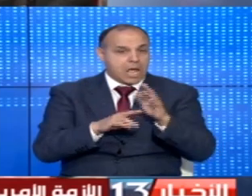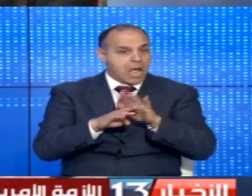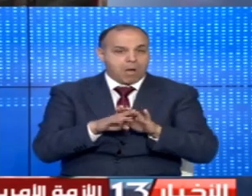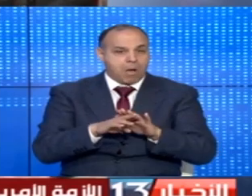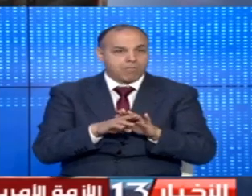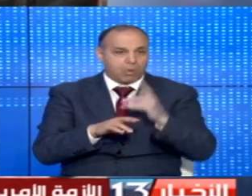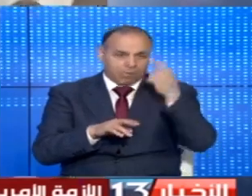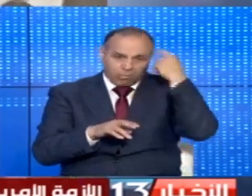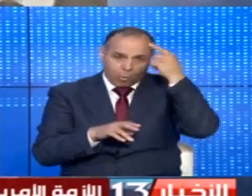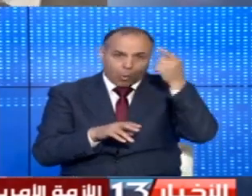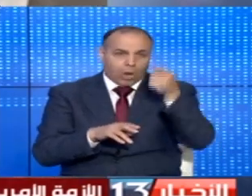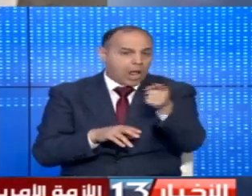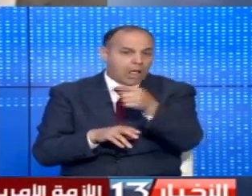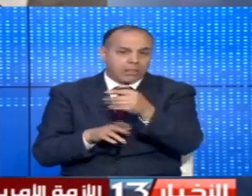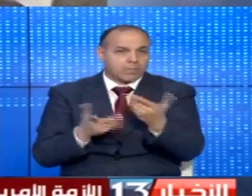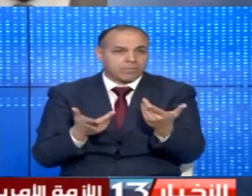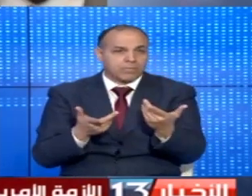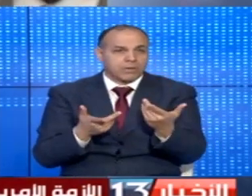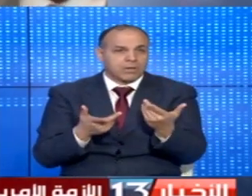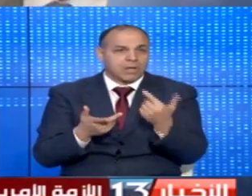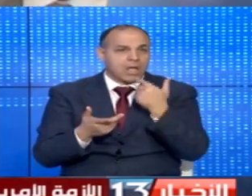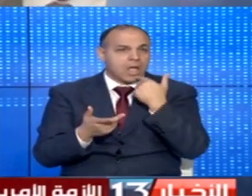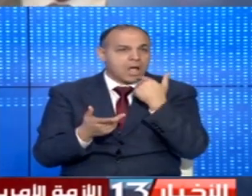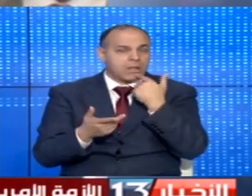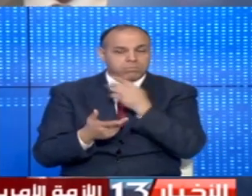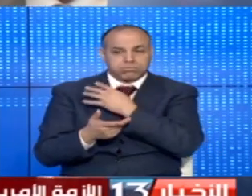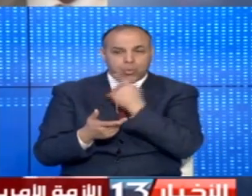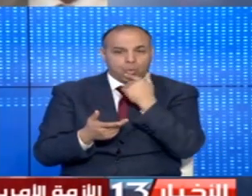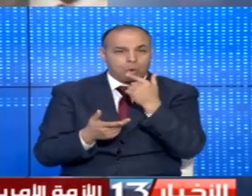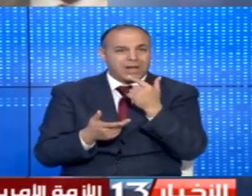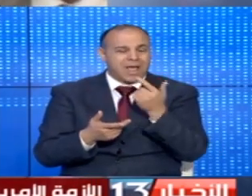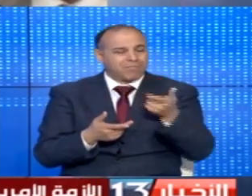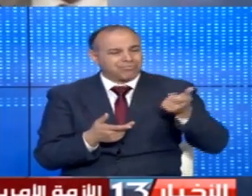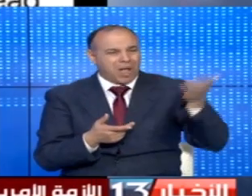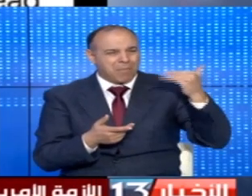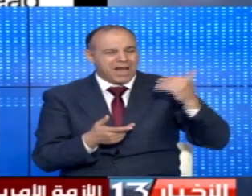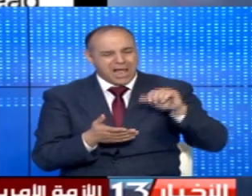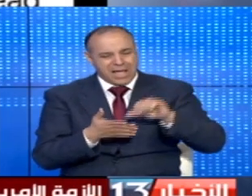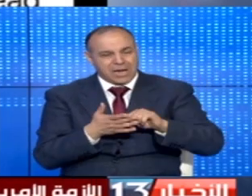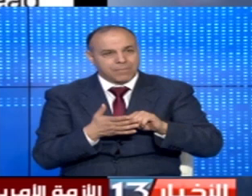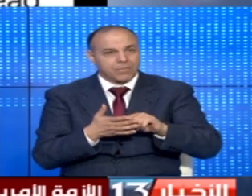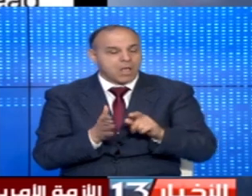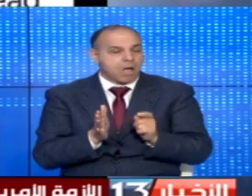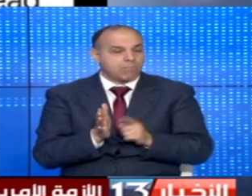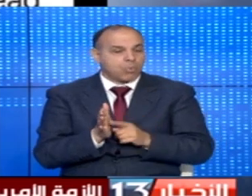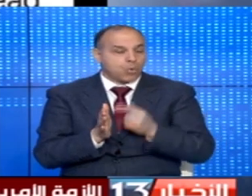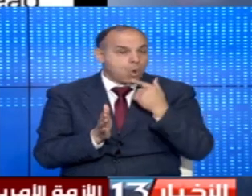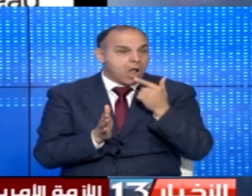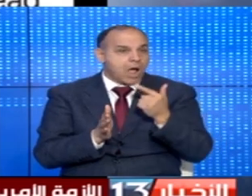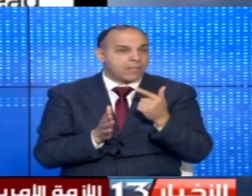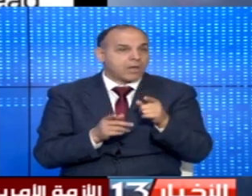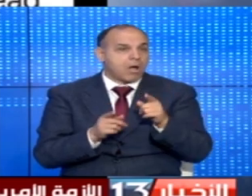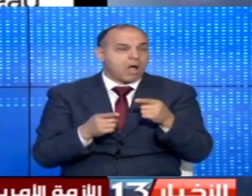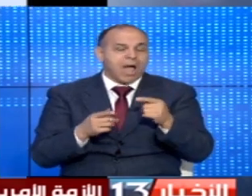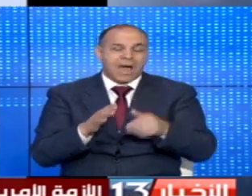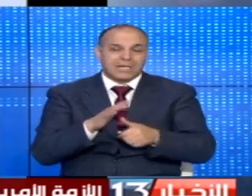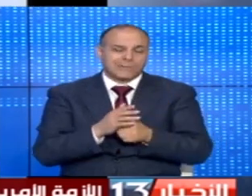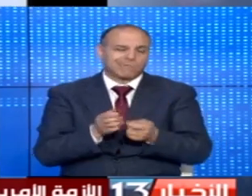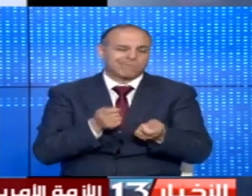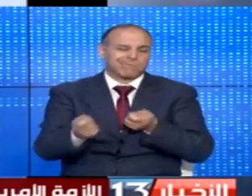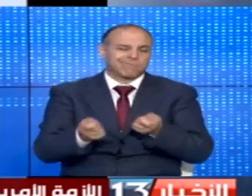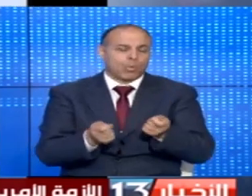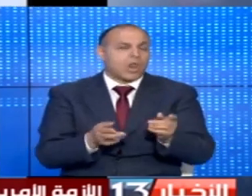وجهه نظر المجال العام بقتلها القائد الايراني قاسم سليماني مشدده على ضروره ان يوقف ترابا الممارسه